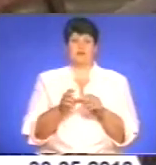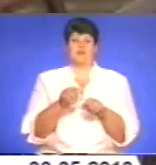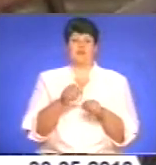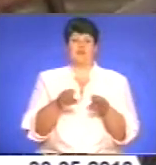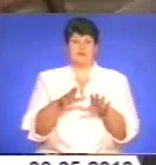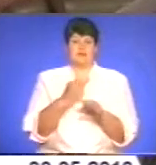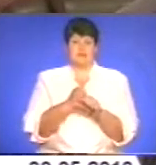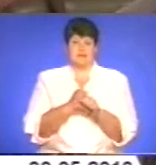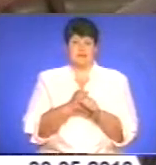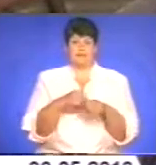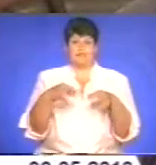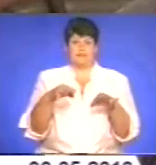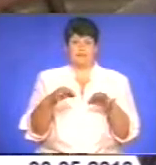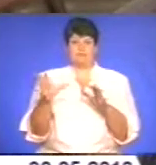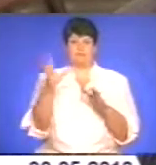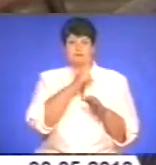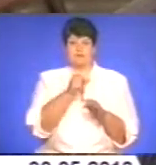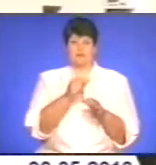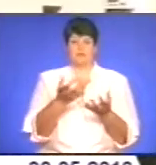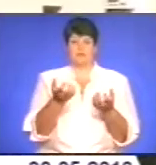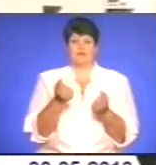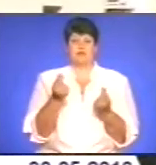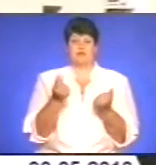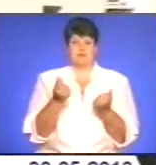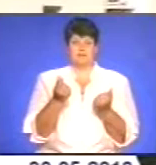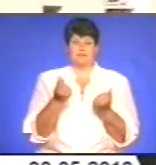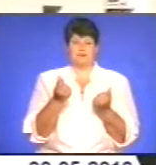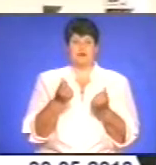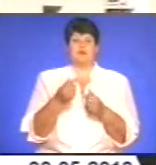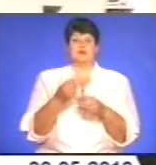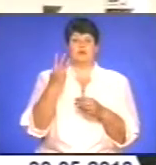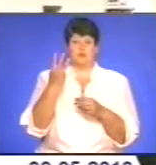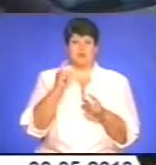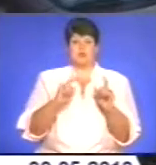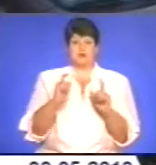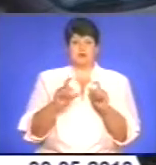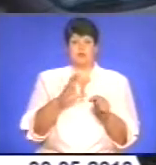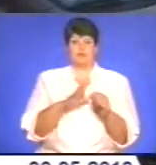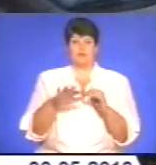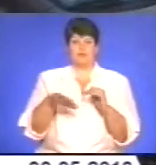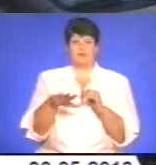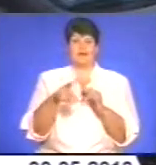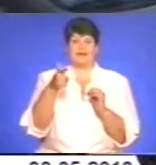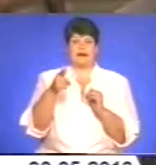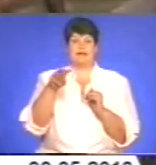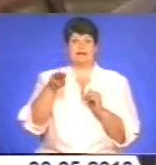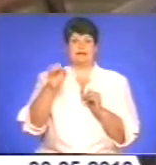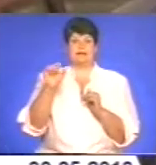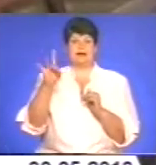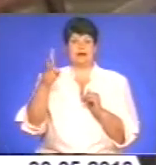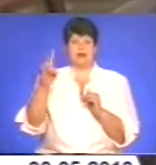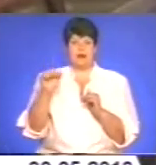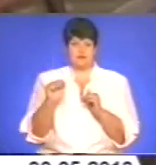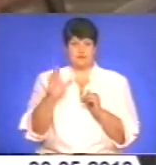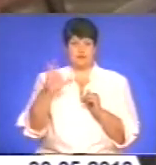вчинити крадіжку з автомобіля з метою отримання коштів. Пізнього вечора троє студентів опинилися в одному з дворів на вулиці генерала Тарнацького. Перед